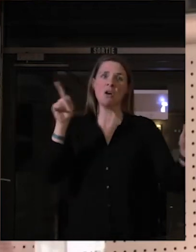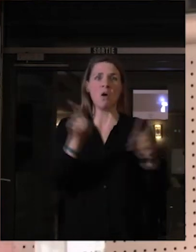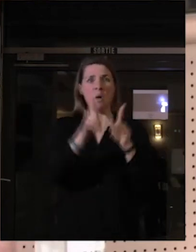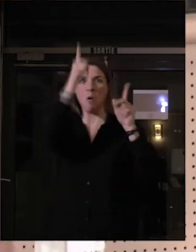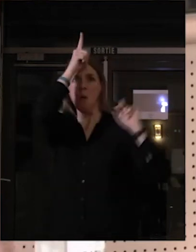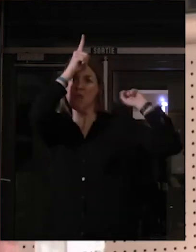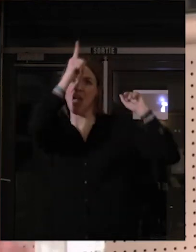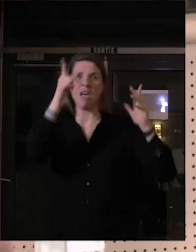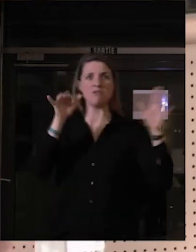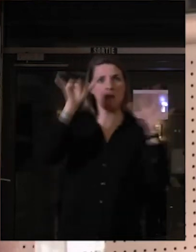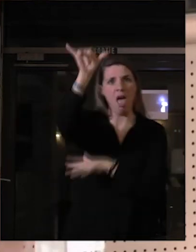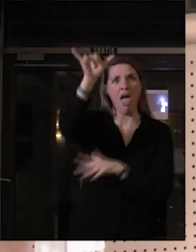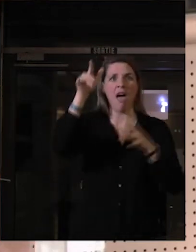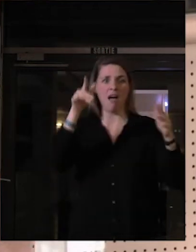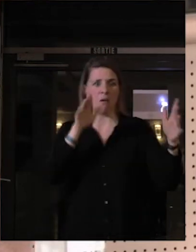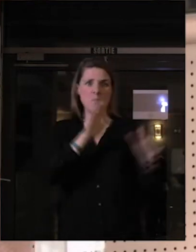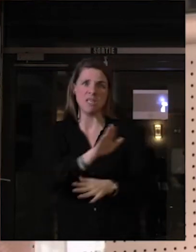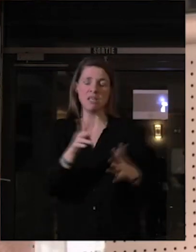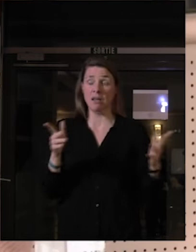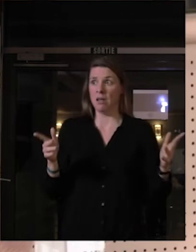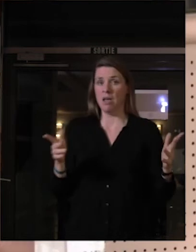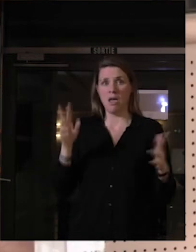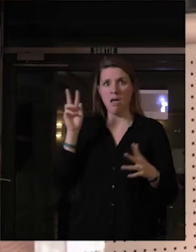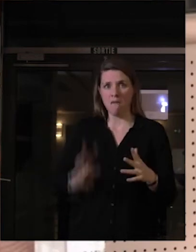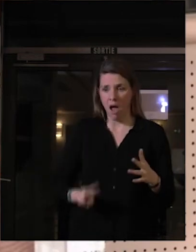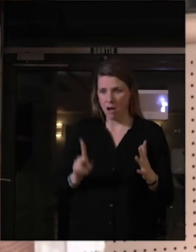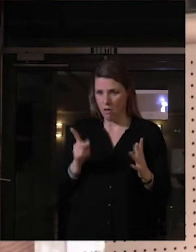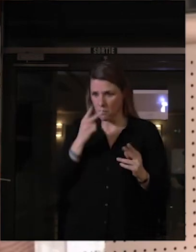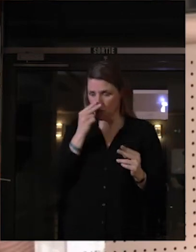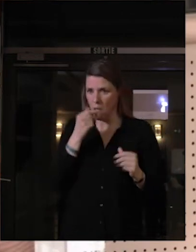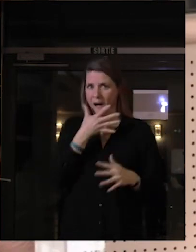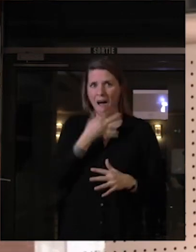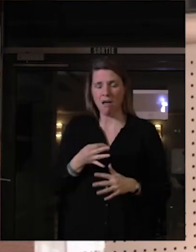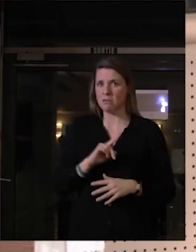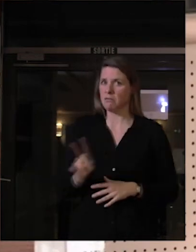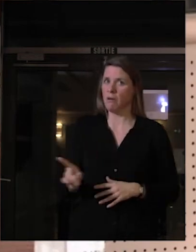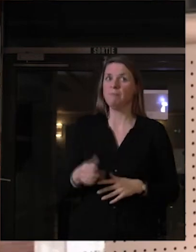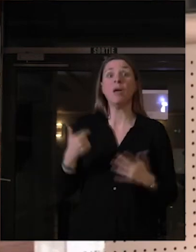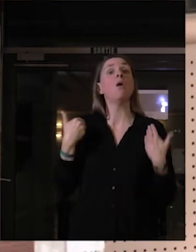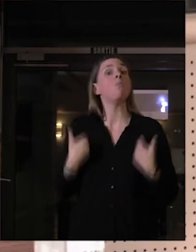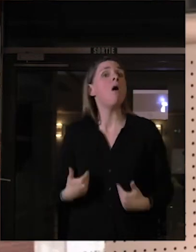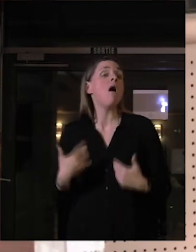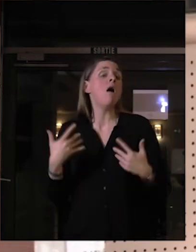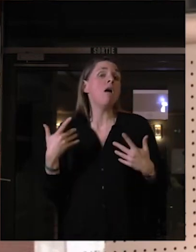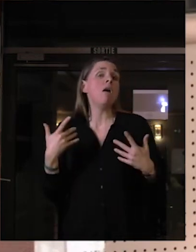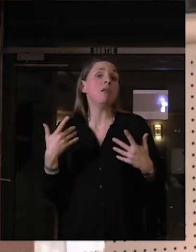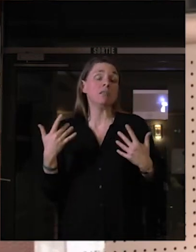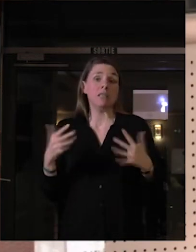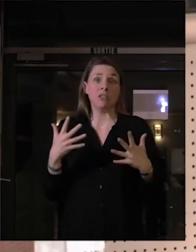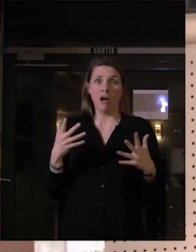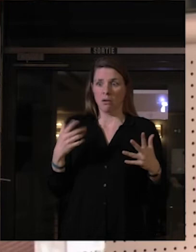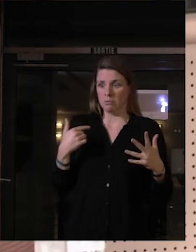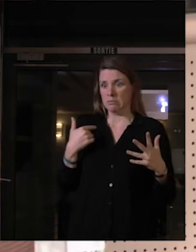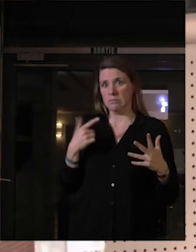Bref, c'était tout un truc. Et c'est vrai que sur le moment, on ne s'est pas senti hyper à l'aise. Et moi, déjà, en tant que comme c'était difficile,